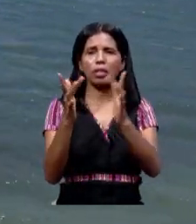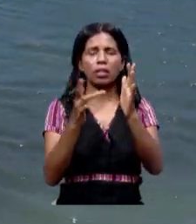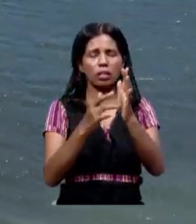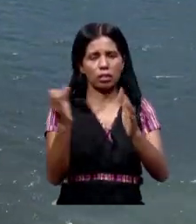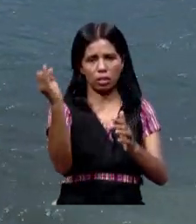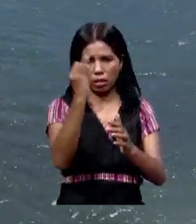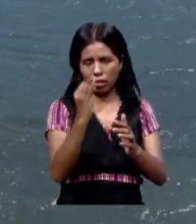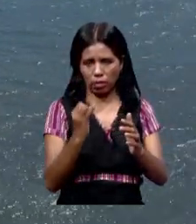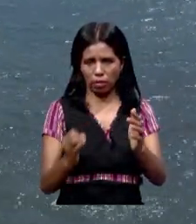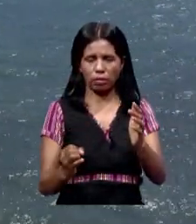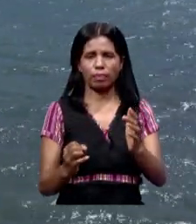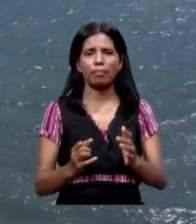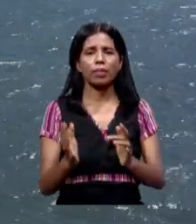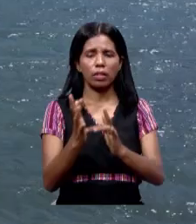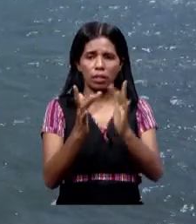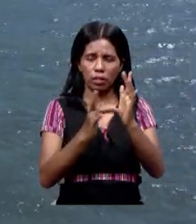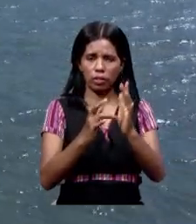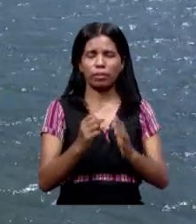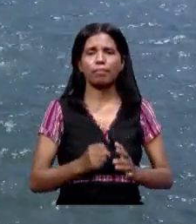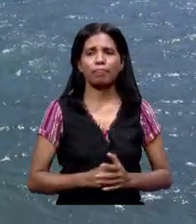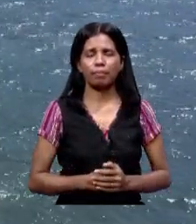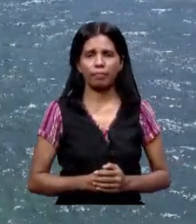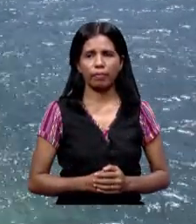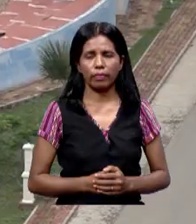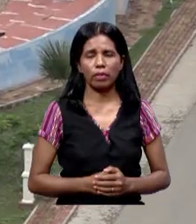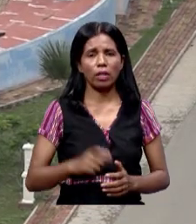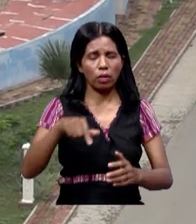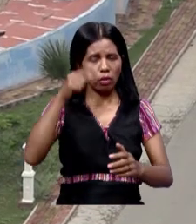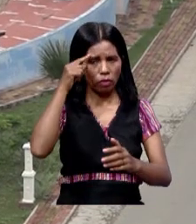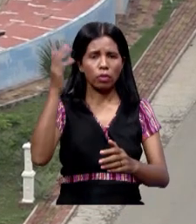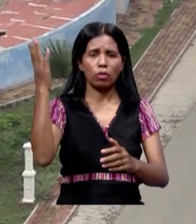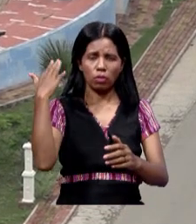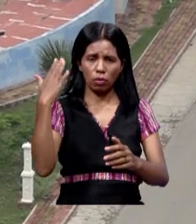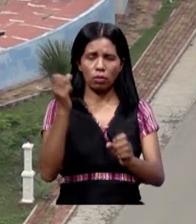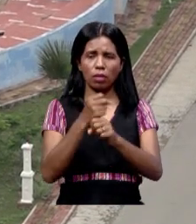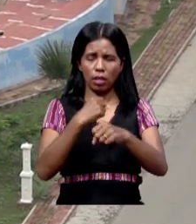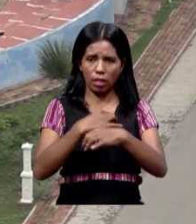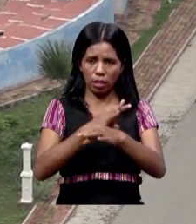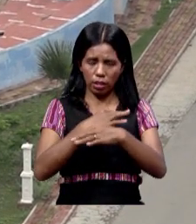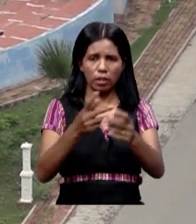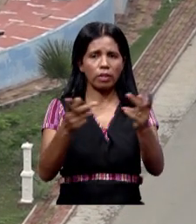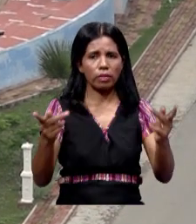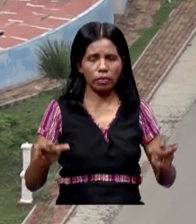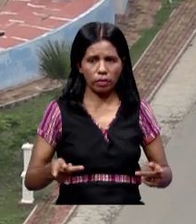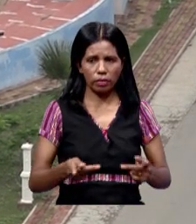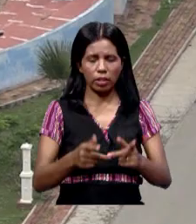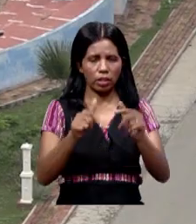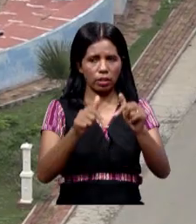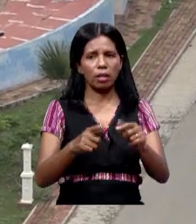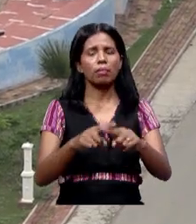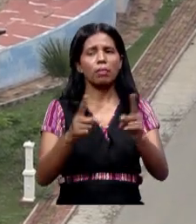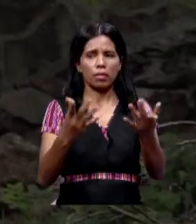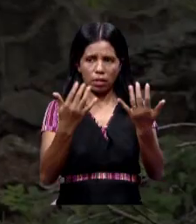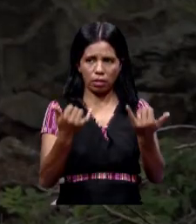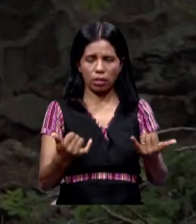Renia. Ia governo anterior consegue halo ona renovação, o di hadia fatin turístico ne, mai be dadau